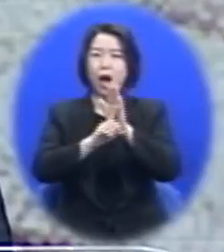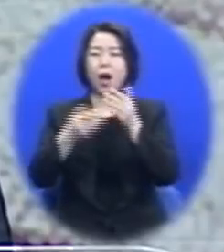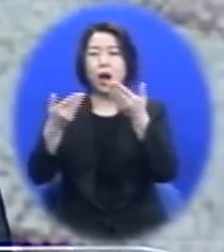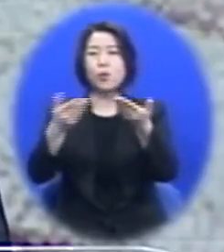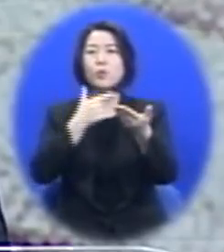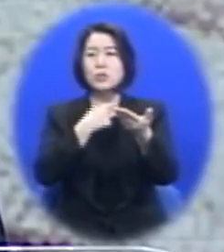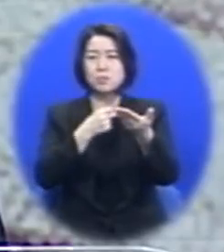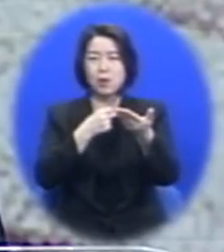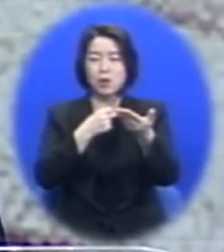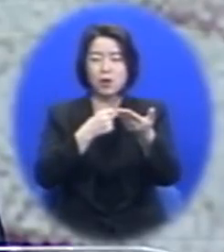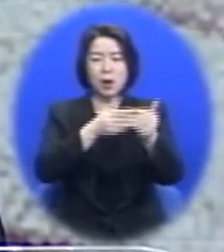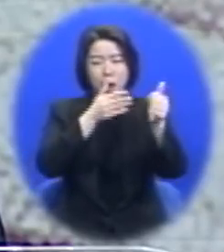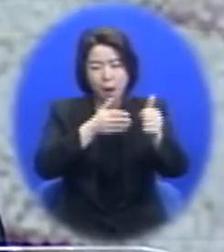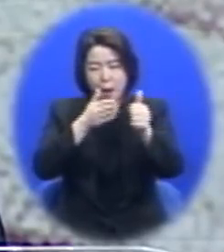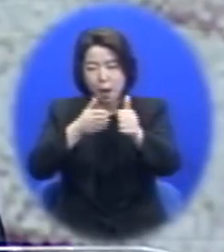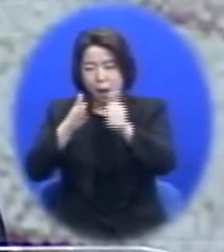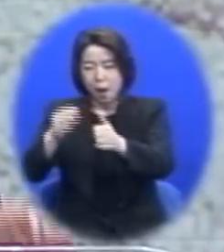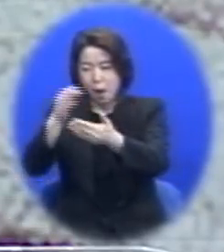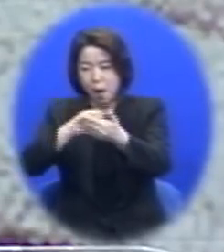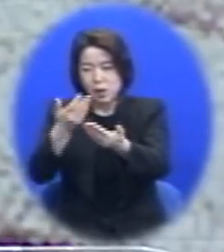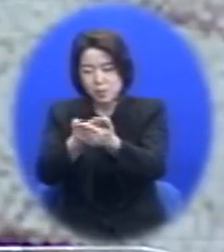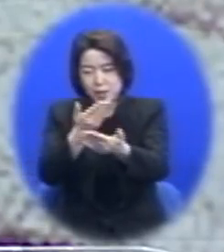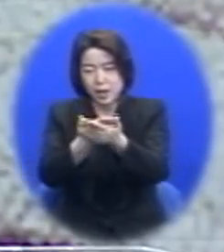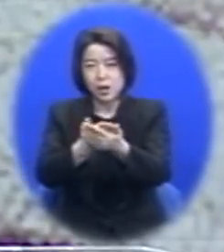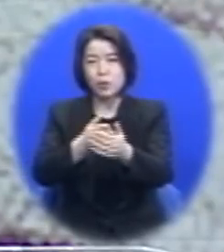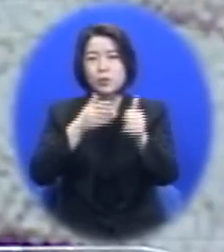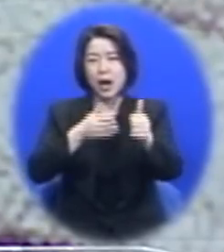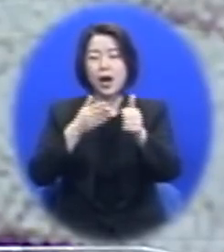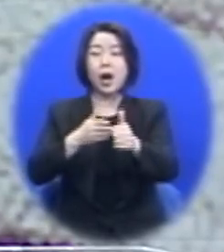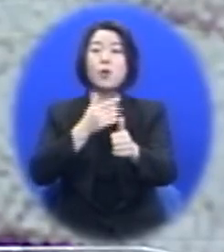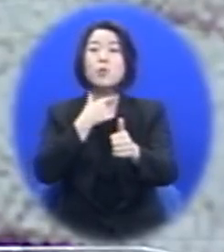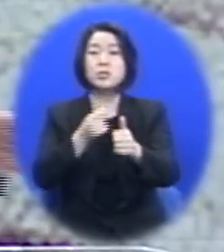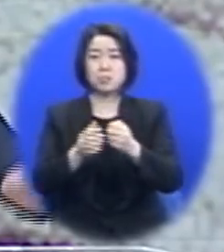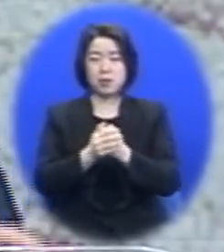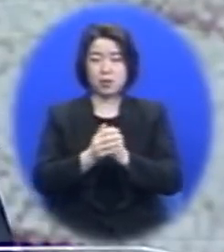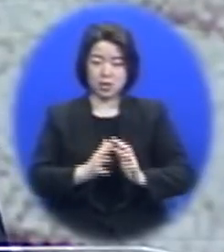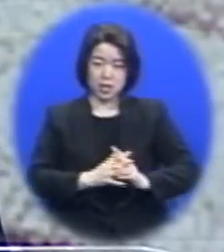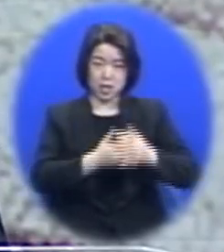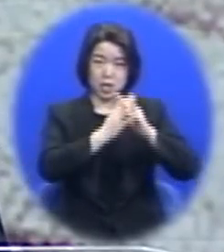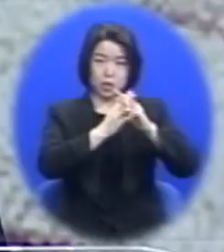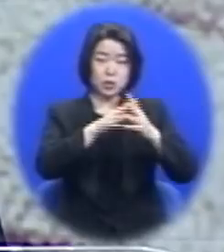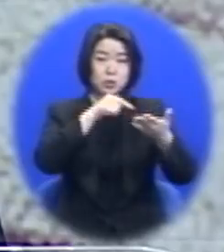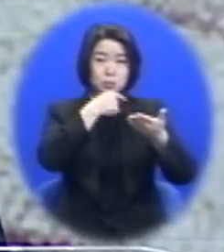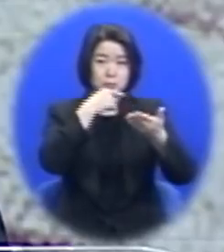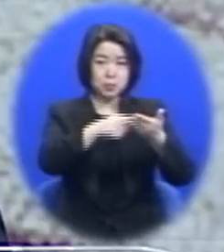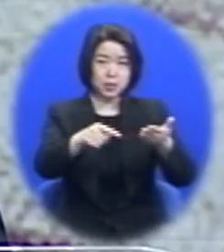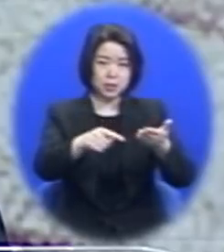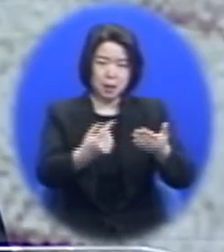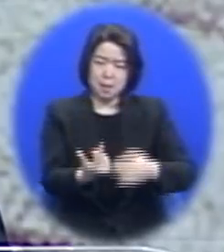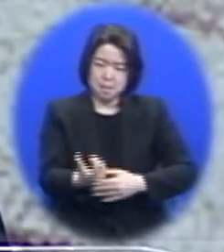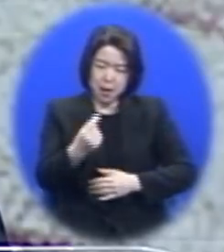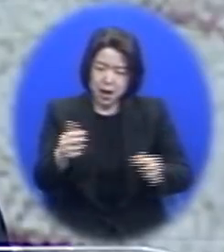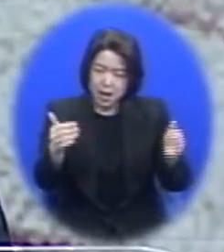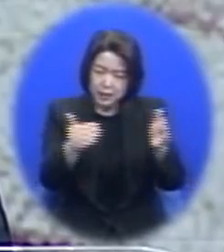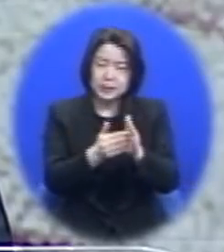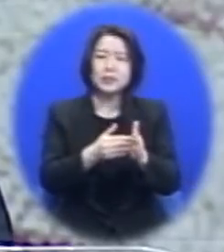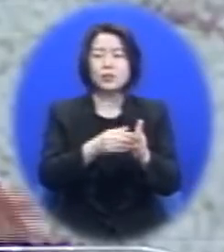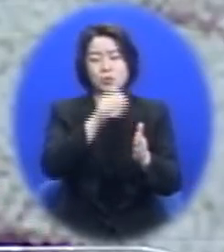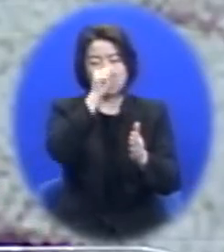해달라고 사정 하고 싶어요 제발 좀 2 건축비 부채 빨리 끝냈으면 좋겠어요 하루라도